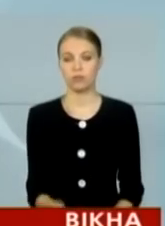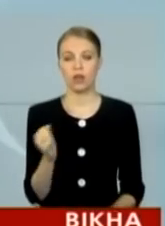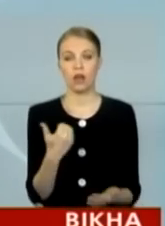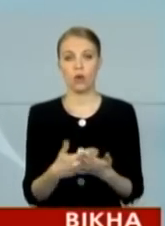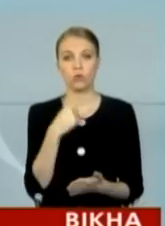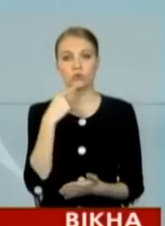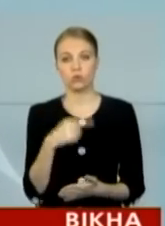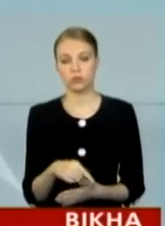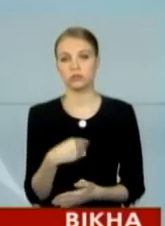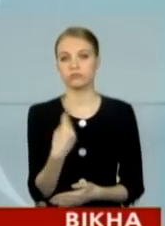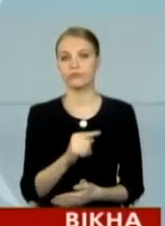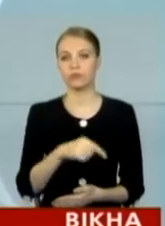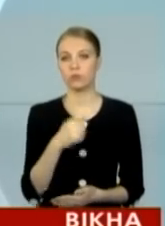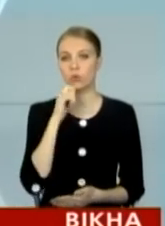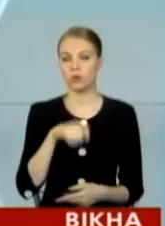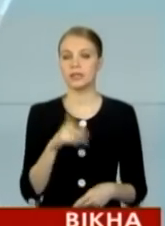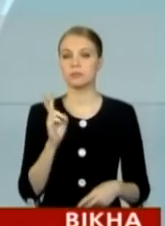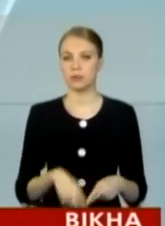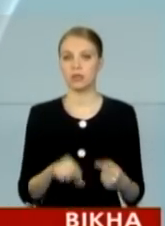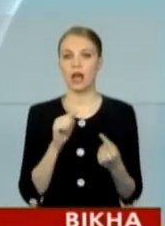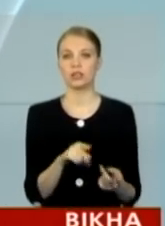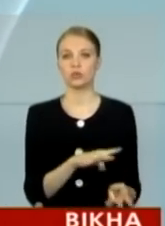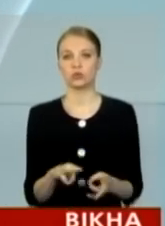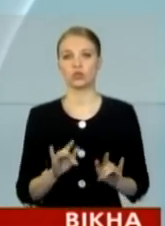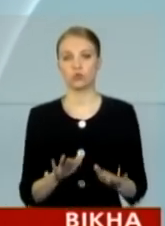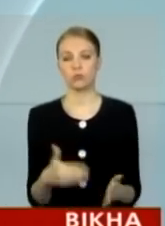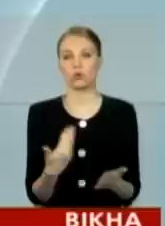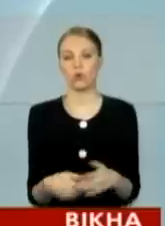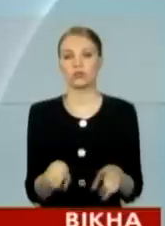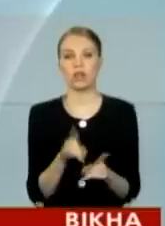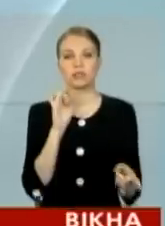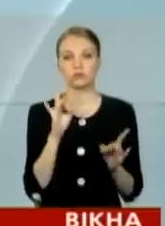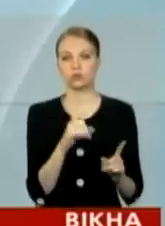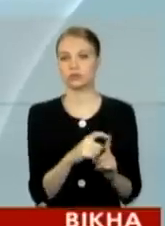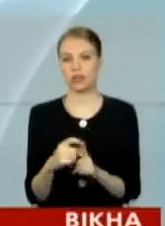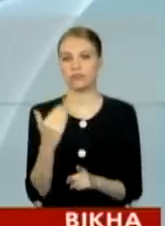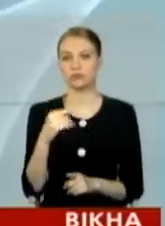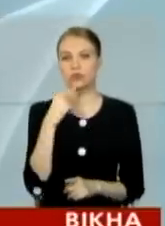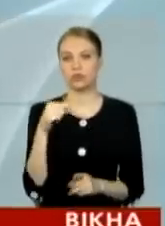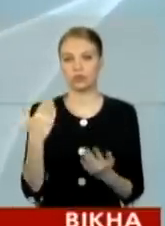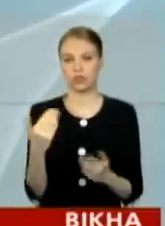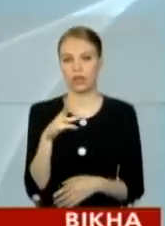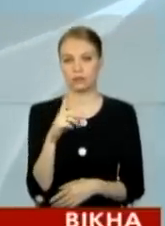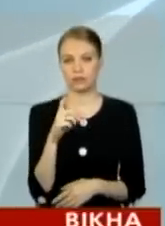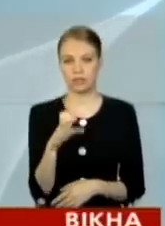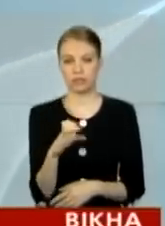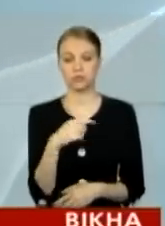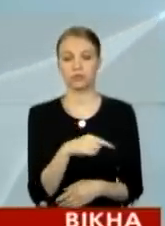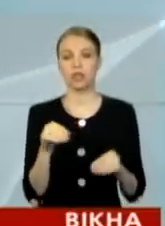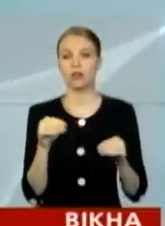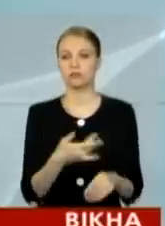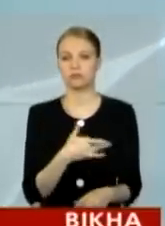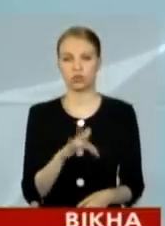От Росія висуває вимогу Україні припинити антитерористичну операцію. Ось як звучить заява тамтешнього МЗС. Я вам процитую.